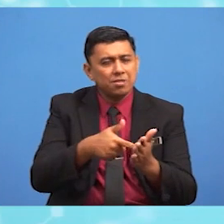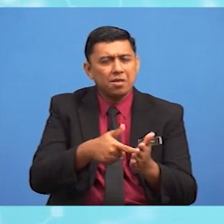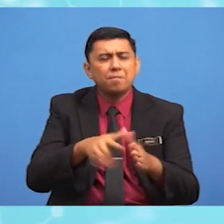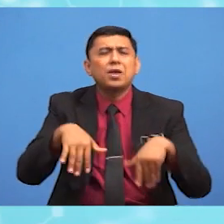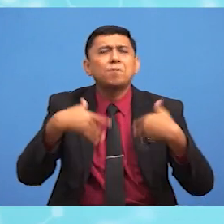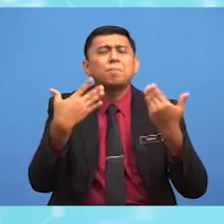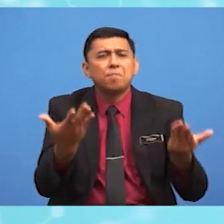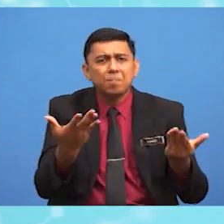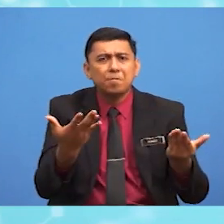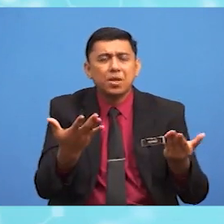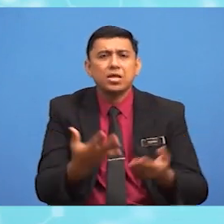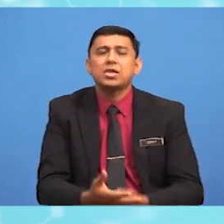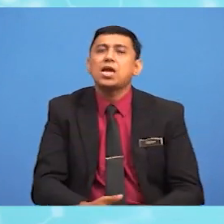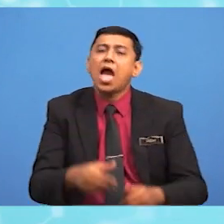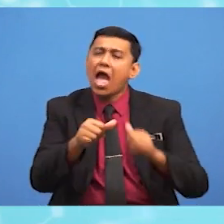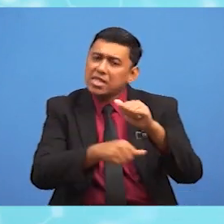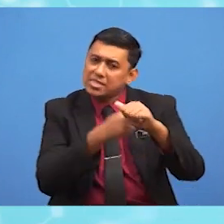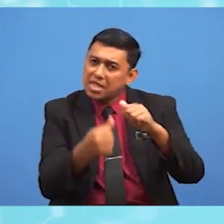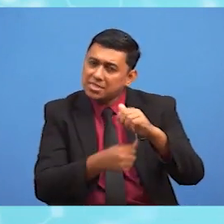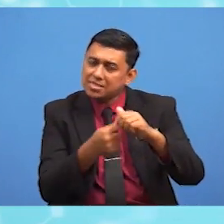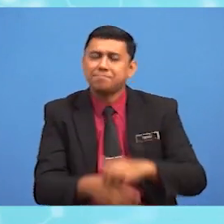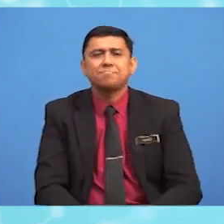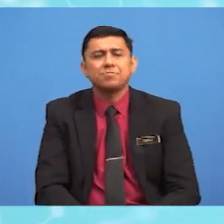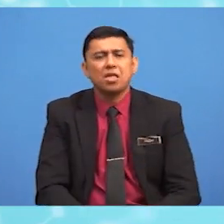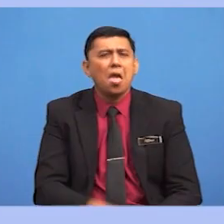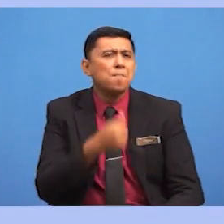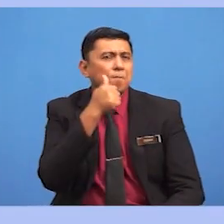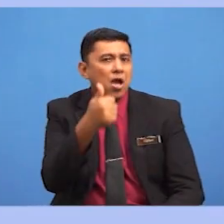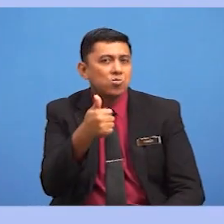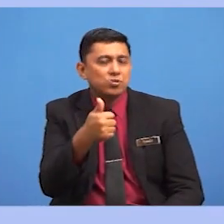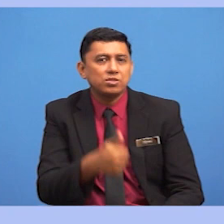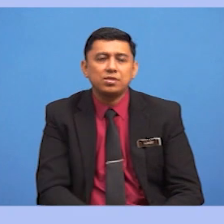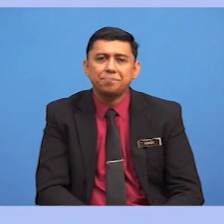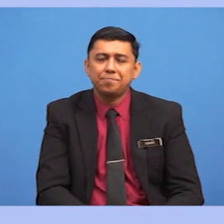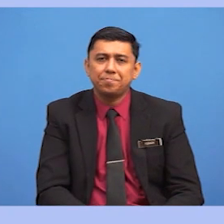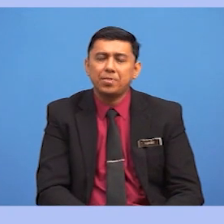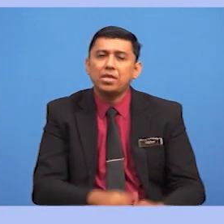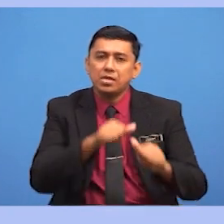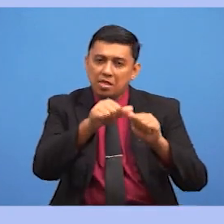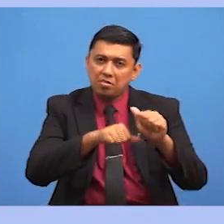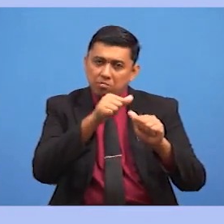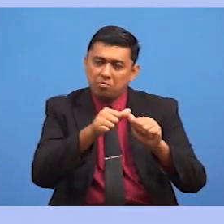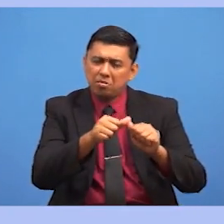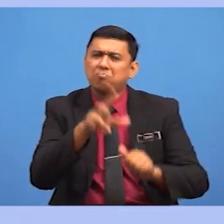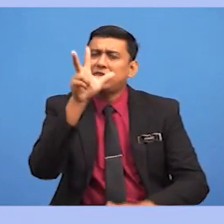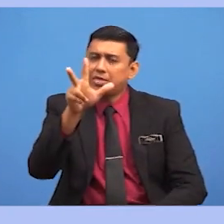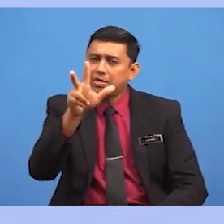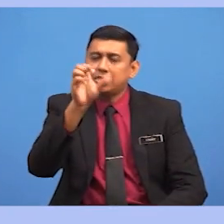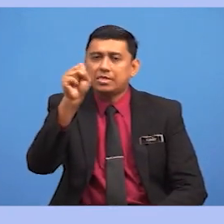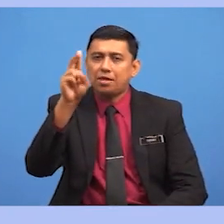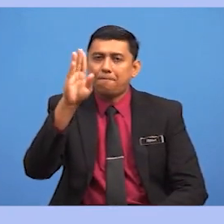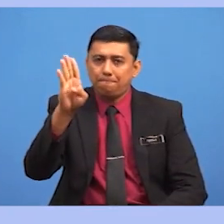bagaimana struktur asas bagi sesuatu atom? Bagus! Atom terdiri daripada 3